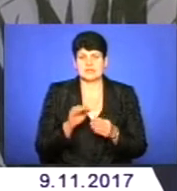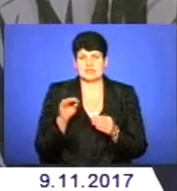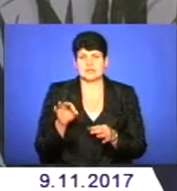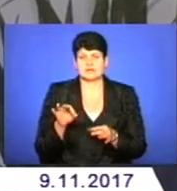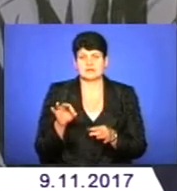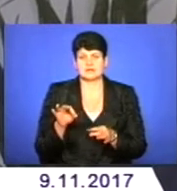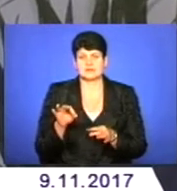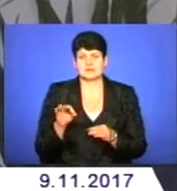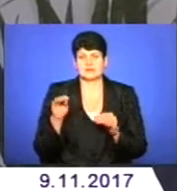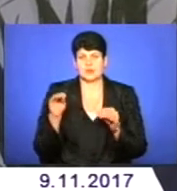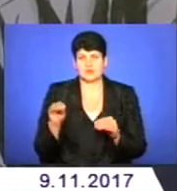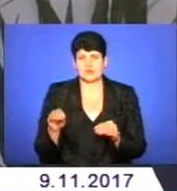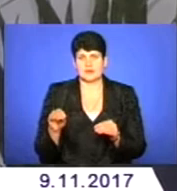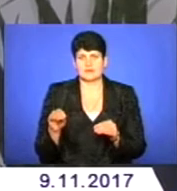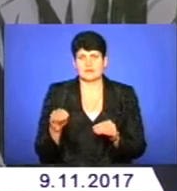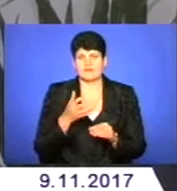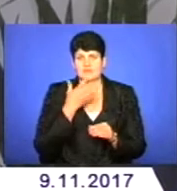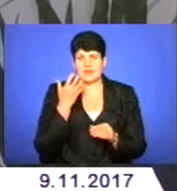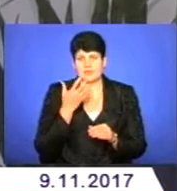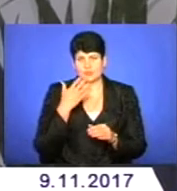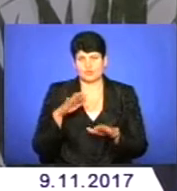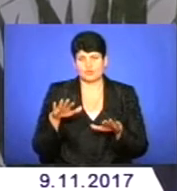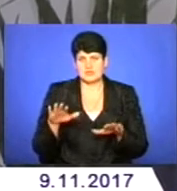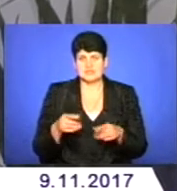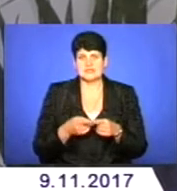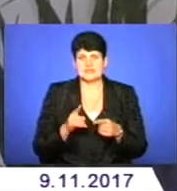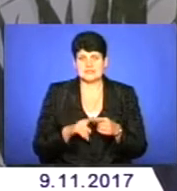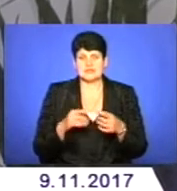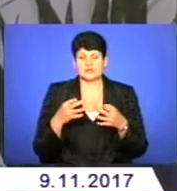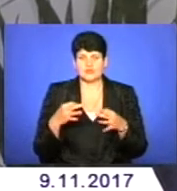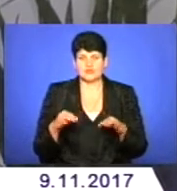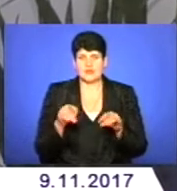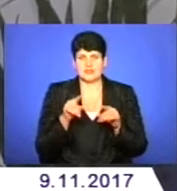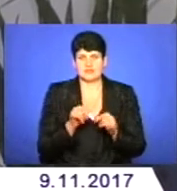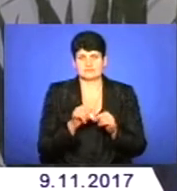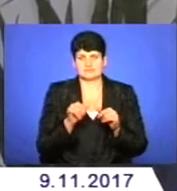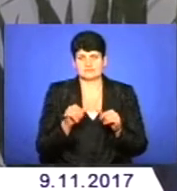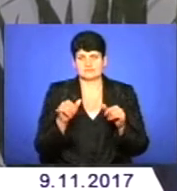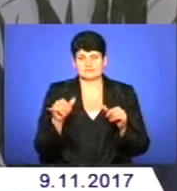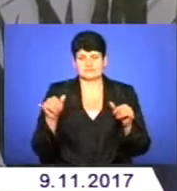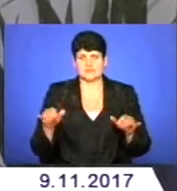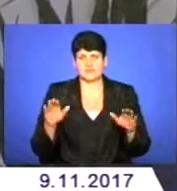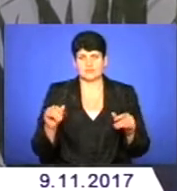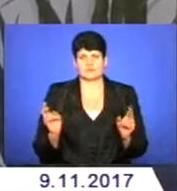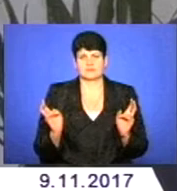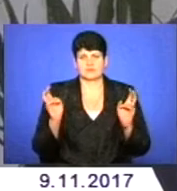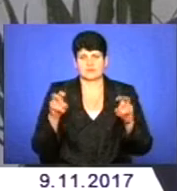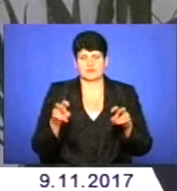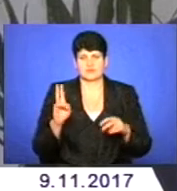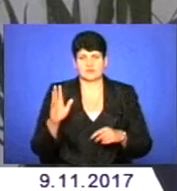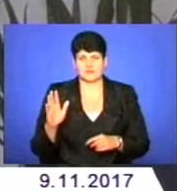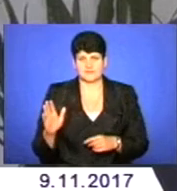стоять, скажімо так, в більш-менш теплому місці, що дозволяє цим тараканам розвестися і вже потім заходити до нас.